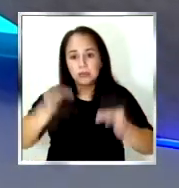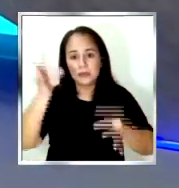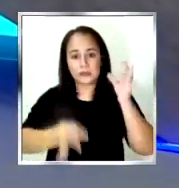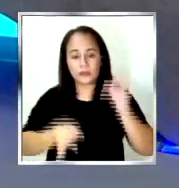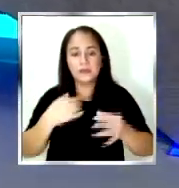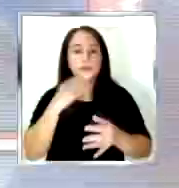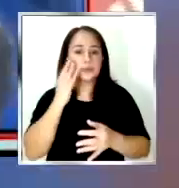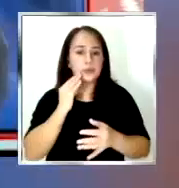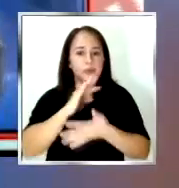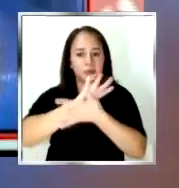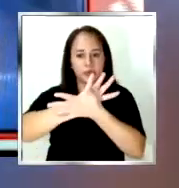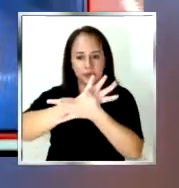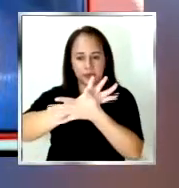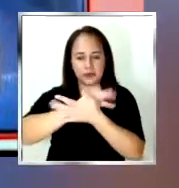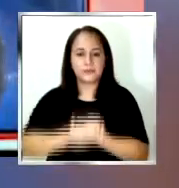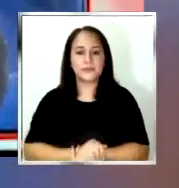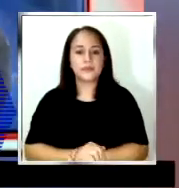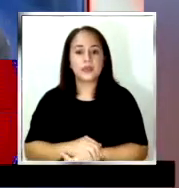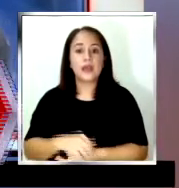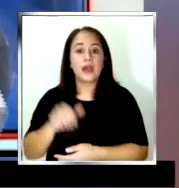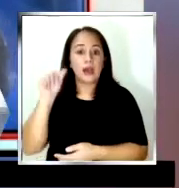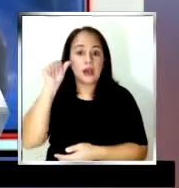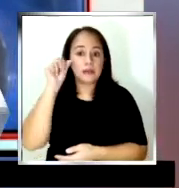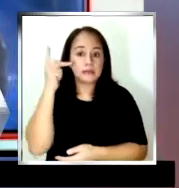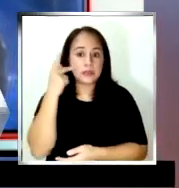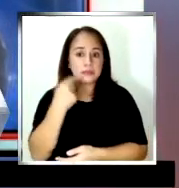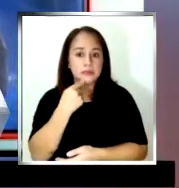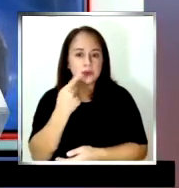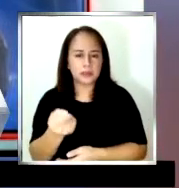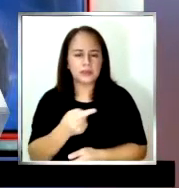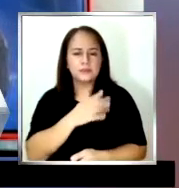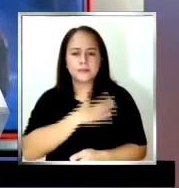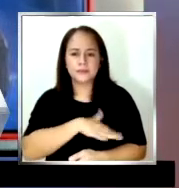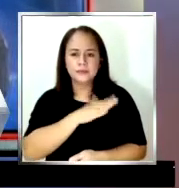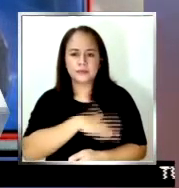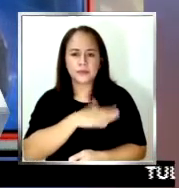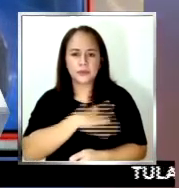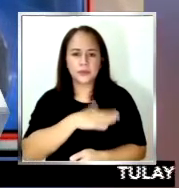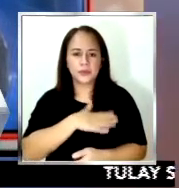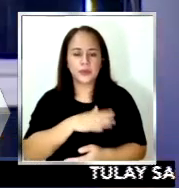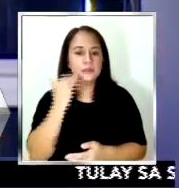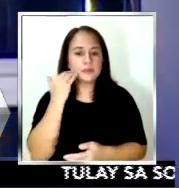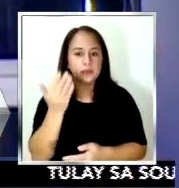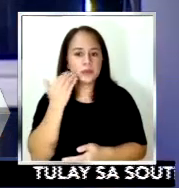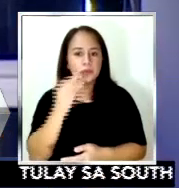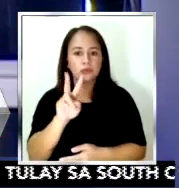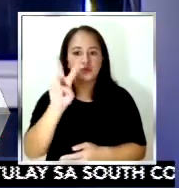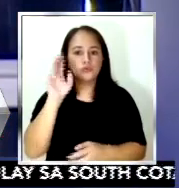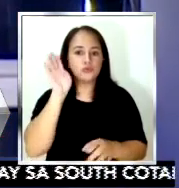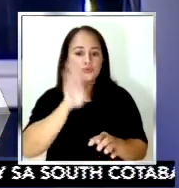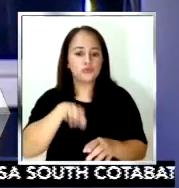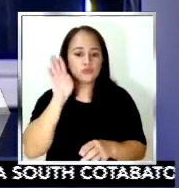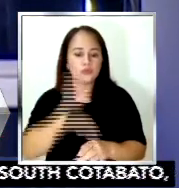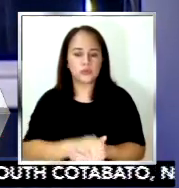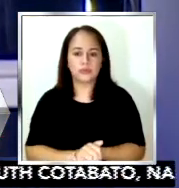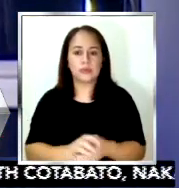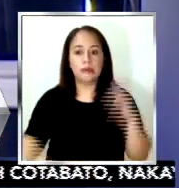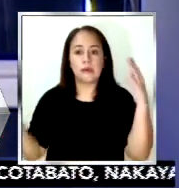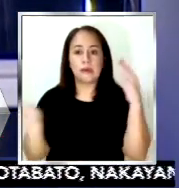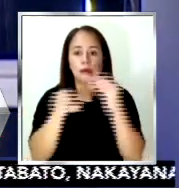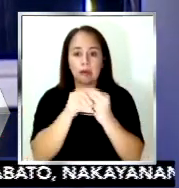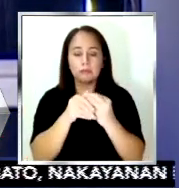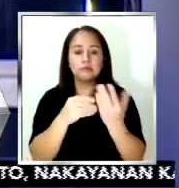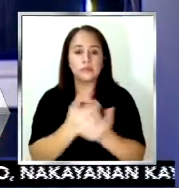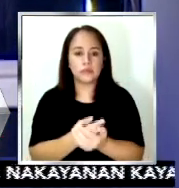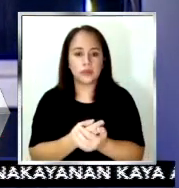magka-COVID-19. Kwento ni Allan K, labis siyang nasaktan nang magkasunod na mamatay ang dalawa niyang kapatid. Dagdag pa sakit pa raw nang magsara